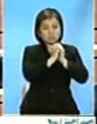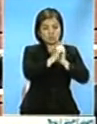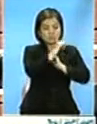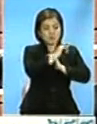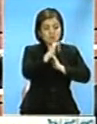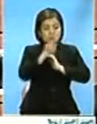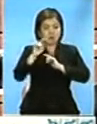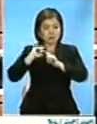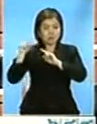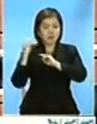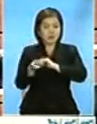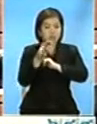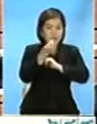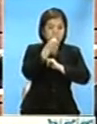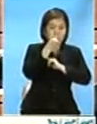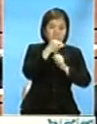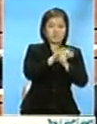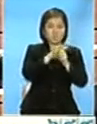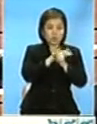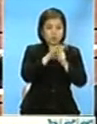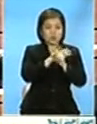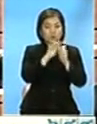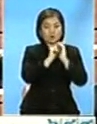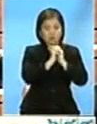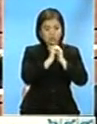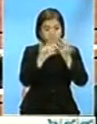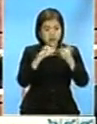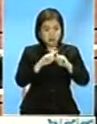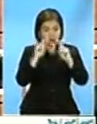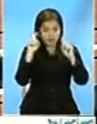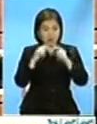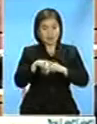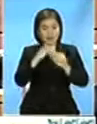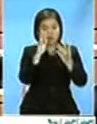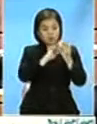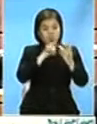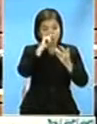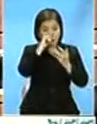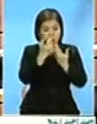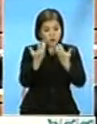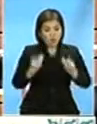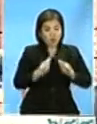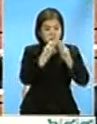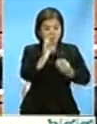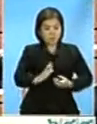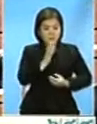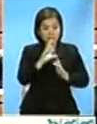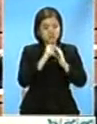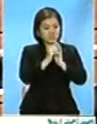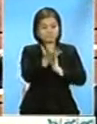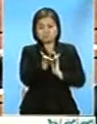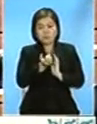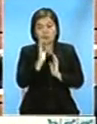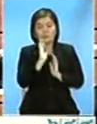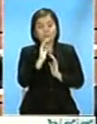เขาทานข้าวก็ทานพอจะมีเราเดินทางไปจะมอบของสำคัญให้เขาก็ไม่รับกับผมเองได้กราบเรียนท่าน